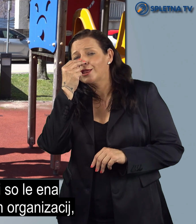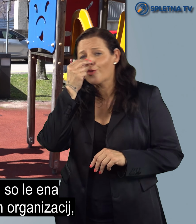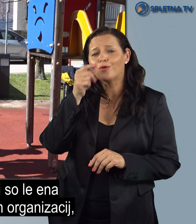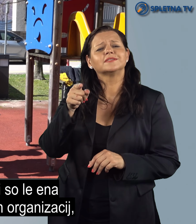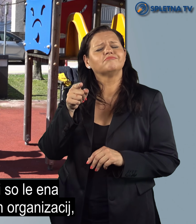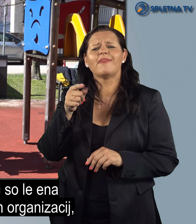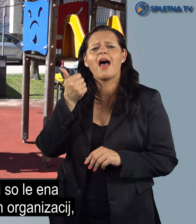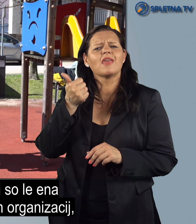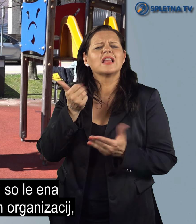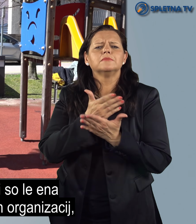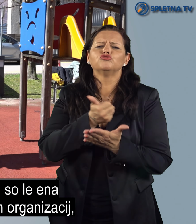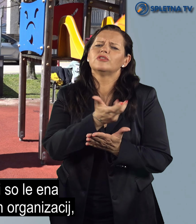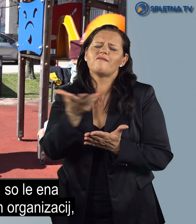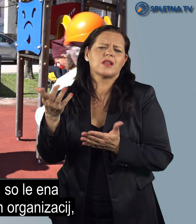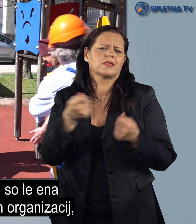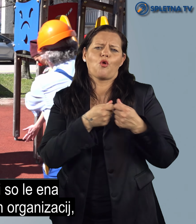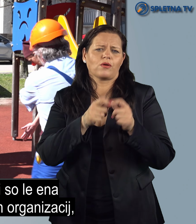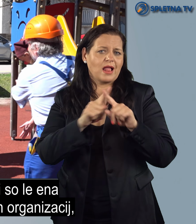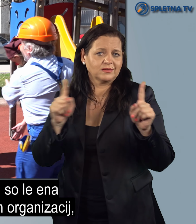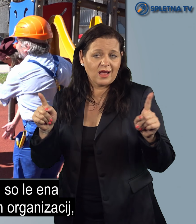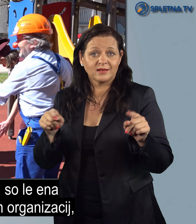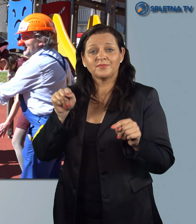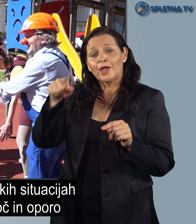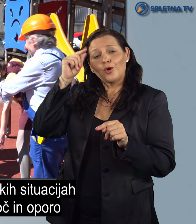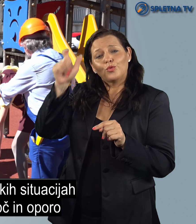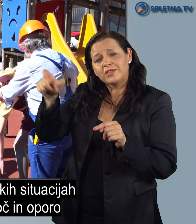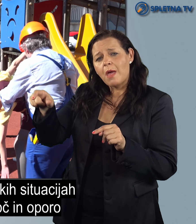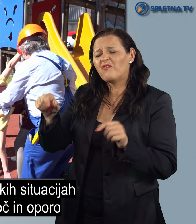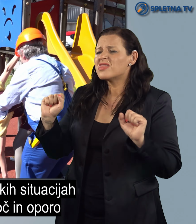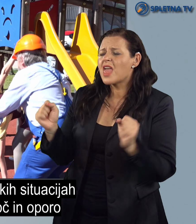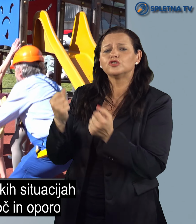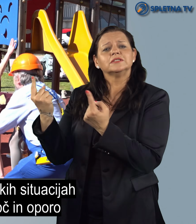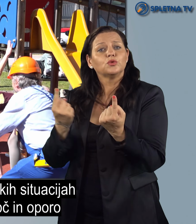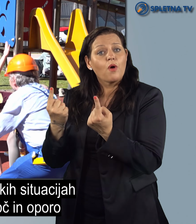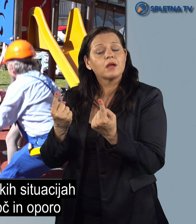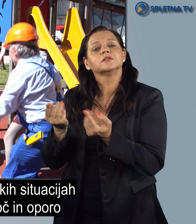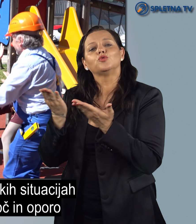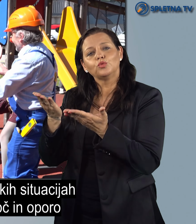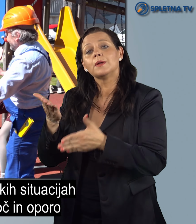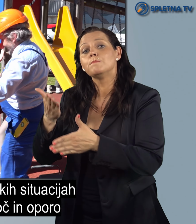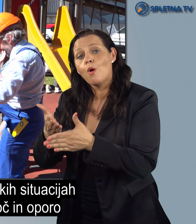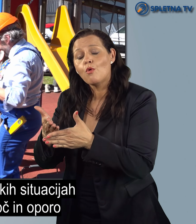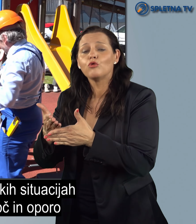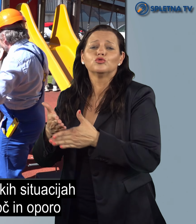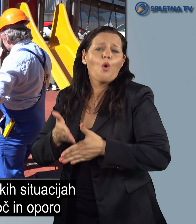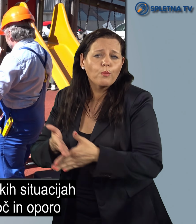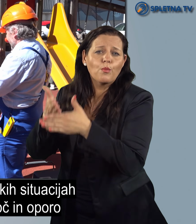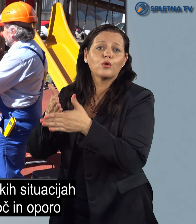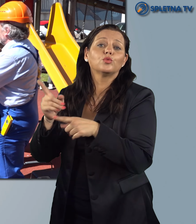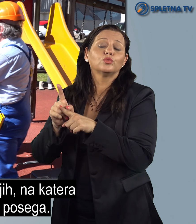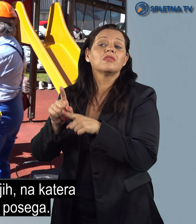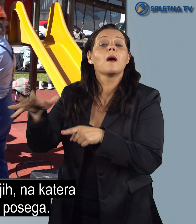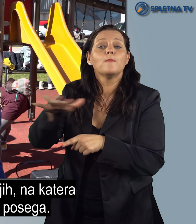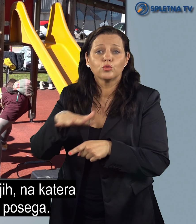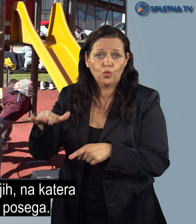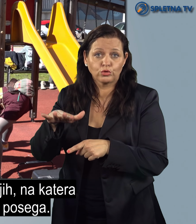Rdeči noski so le ena izmed številnih organizacij, ki ljudem v težkih situacijah nudijo pomoč in oporo tudi na področjih,